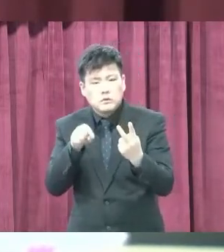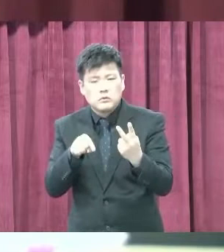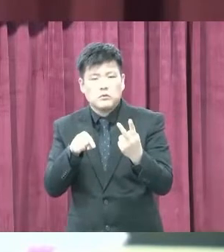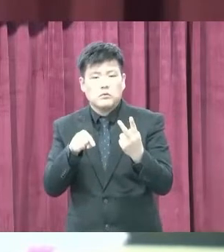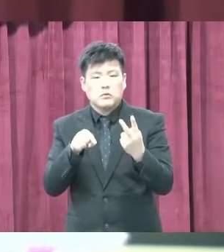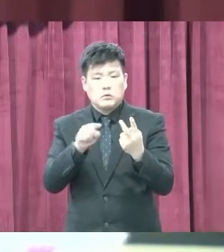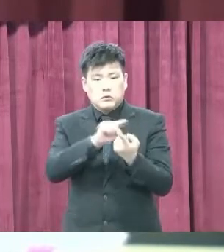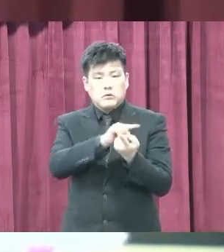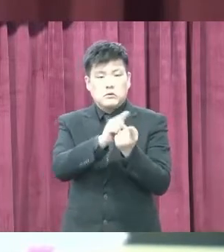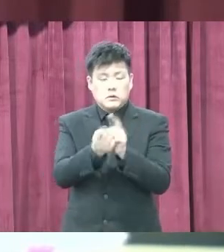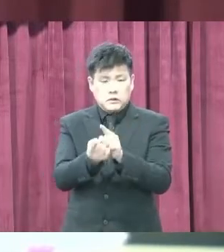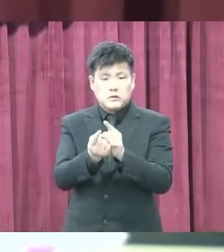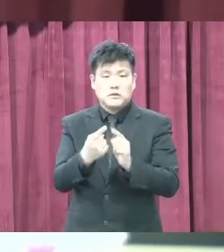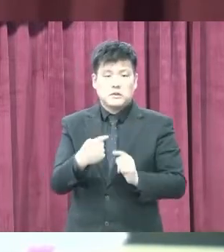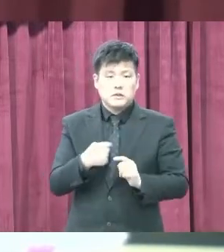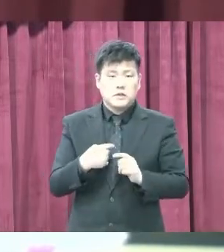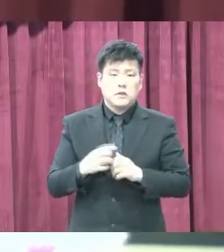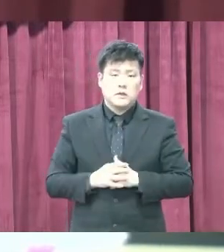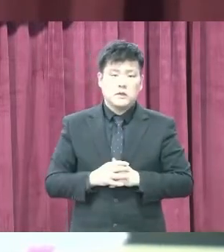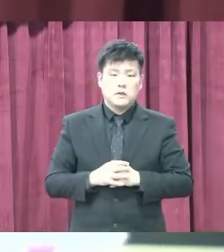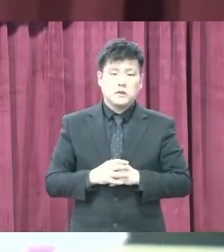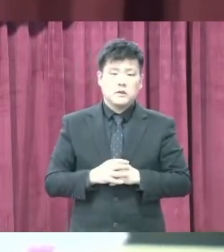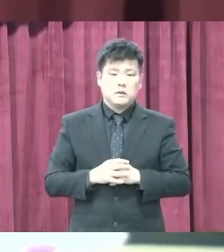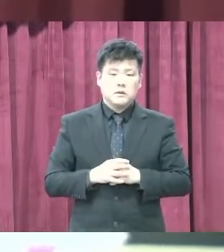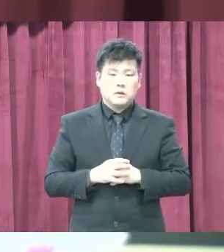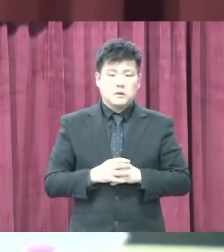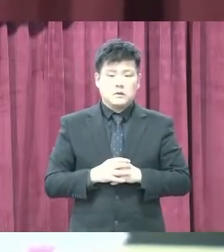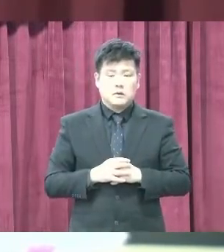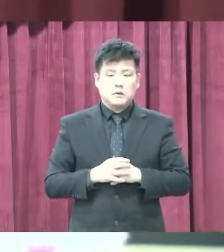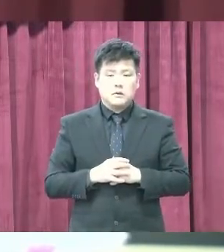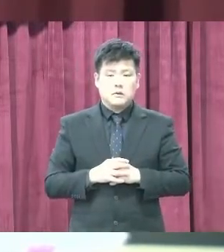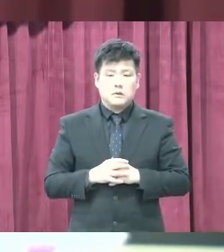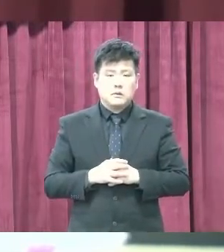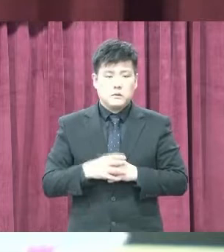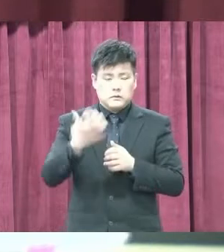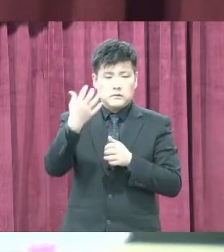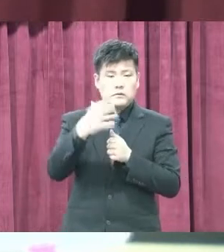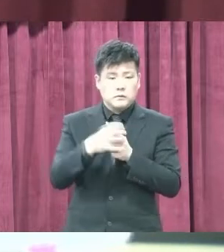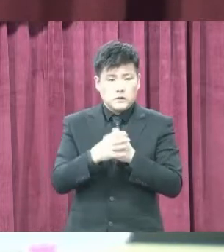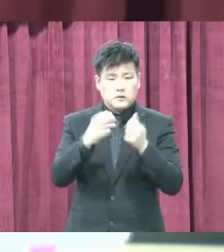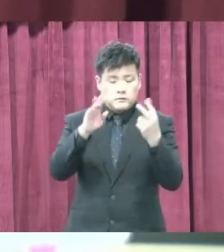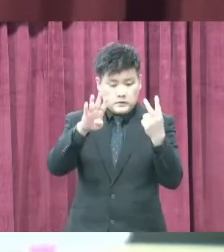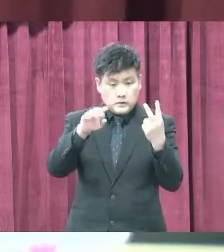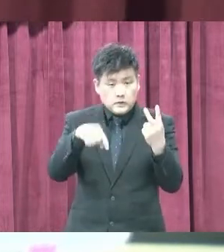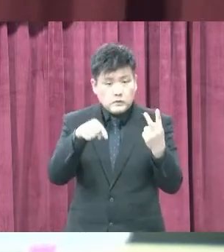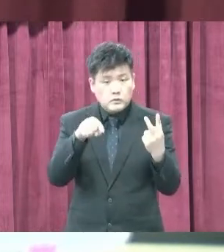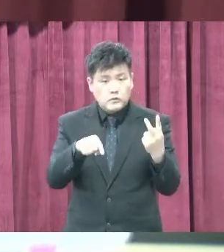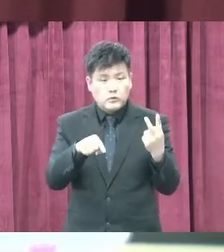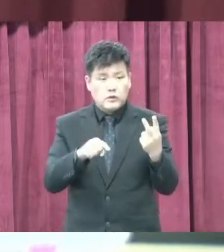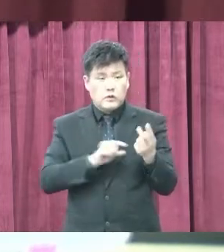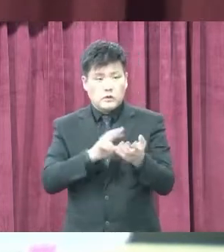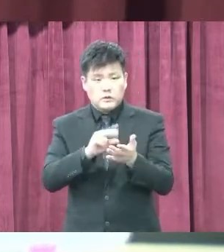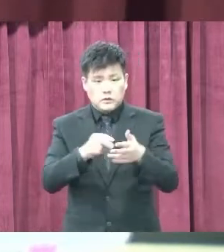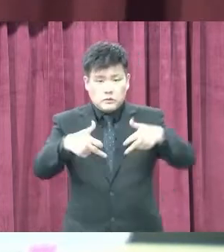어려우셔서 조금 전에 지금 출발을 하셨습니다. 예, 저희가 2부의 제목을